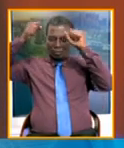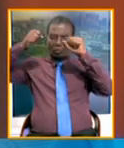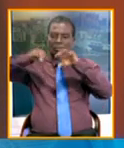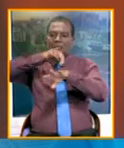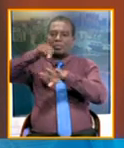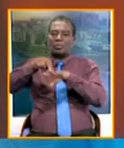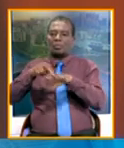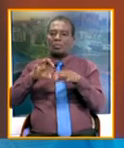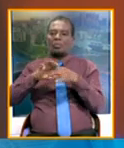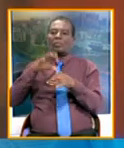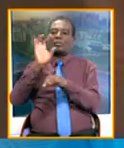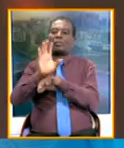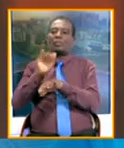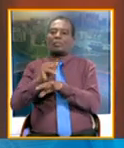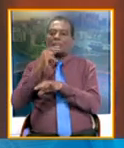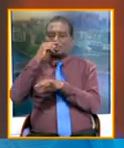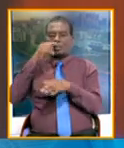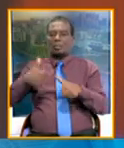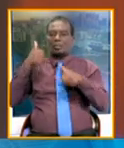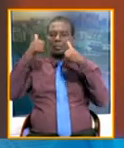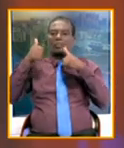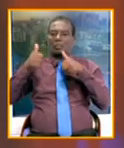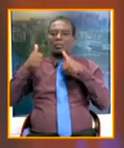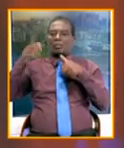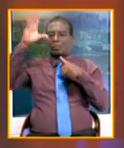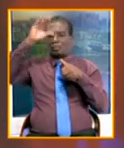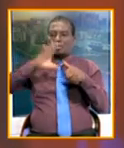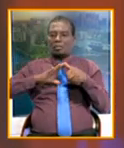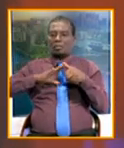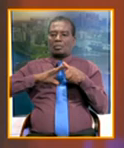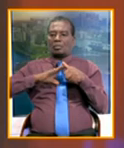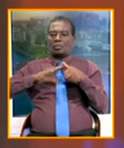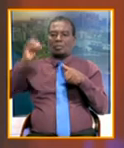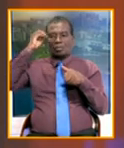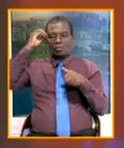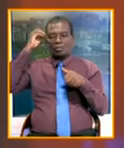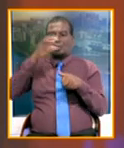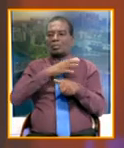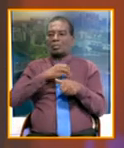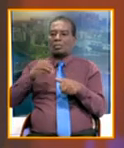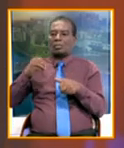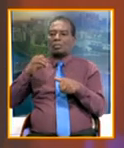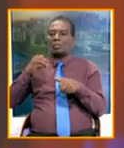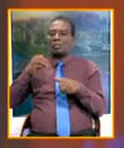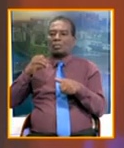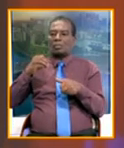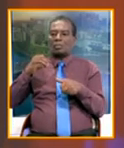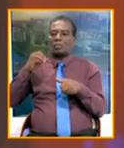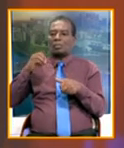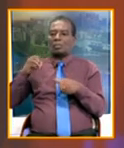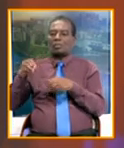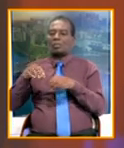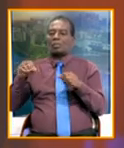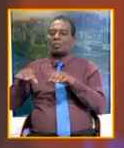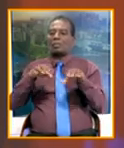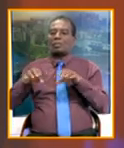République de Côte d'Ivoire, Son Excellence M. Alassane Ouattara, saluer l'œuvre humaniste qu'a accomplie